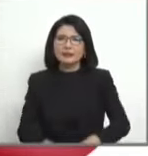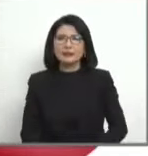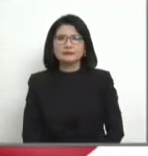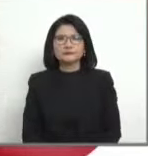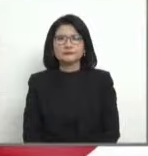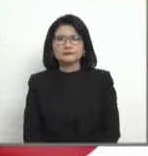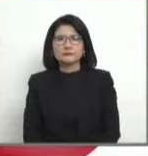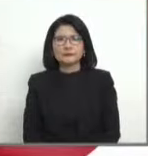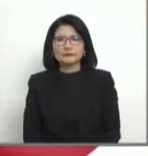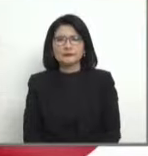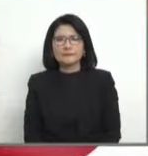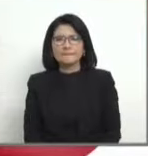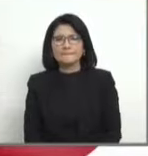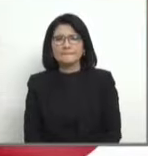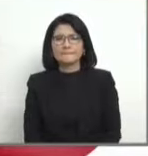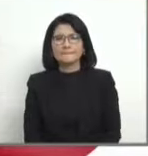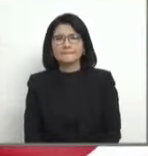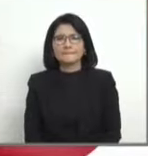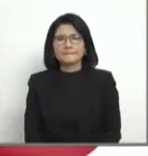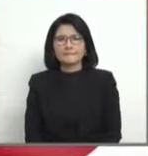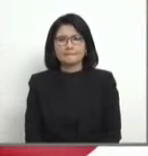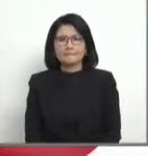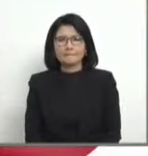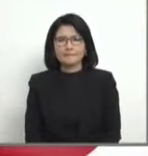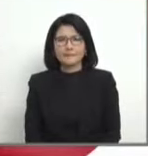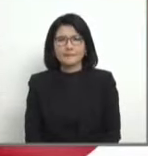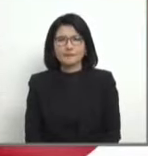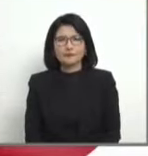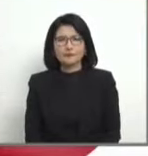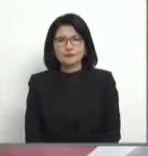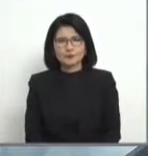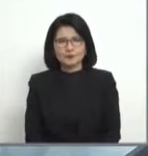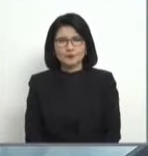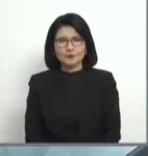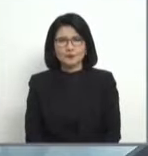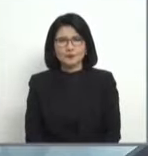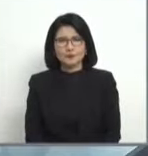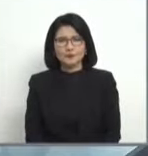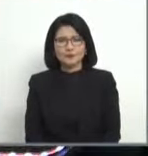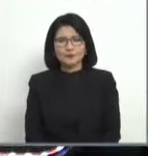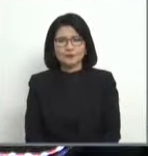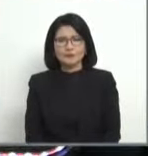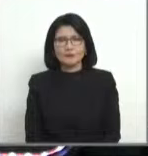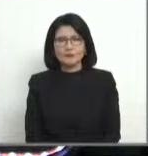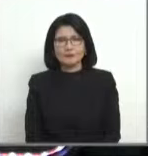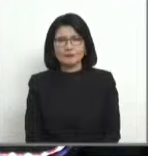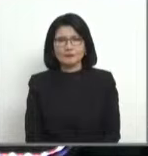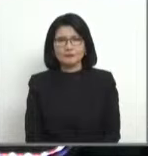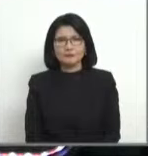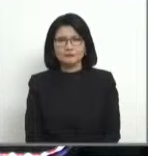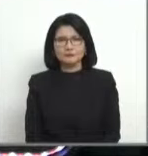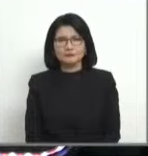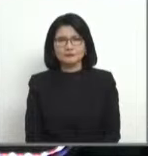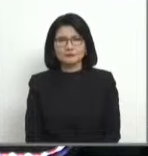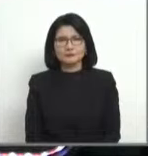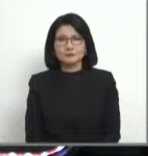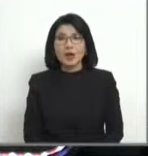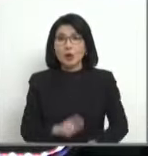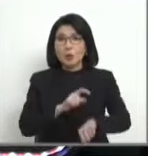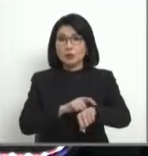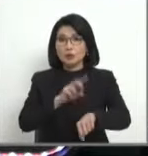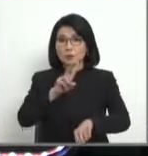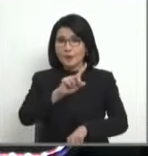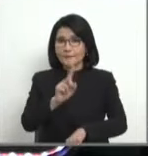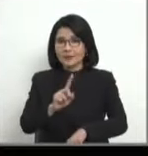kasih. Masih ada waktu Bapak? Cukup? Silakan Bapak Anies Baswedan untuk langsung menjawab pertanyaan dari Bapak Prabowo Subianto. Waktu Bapak 2 menit